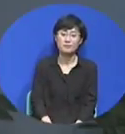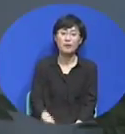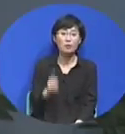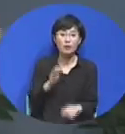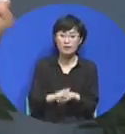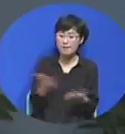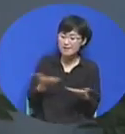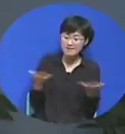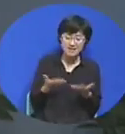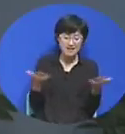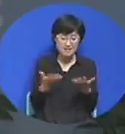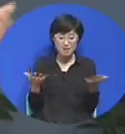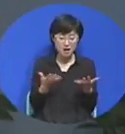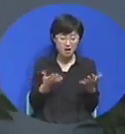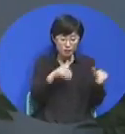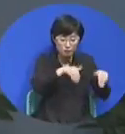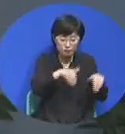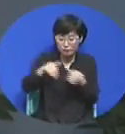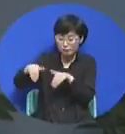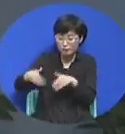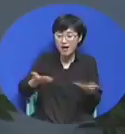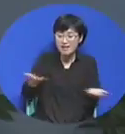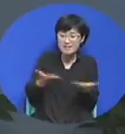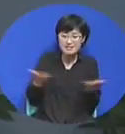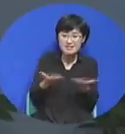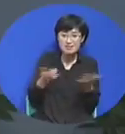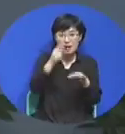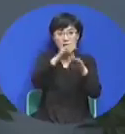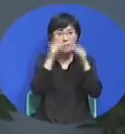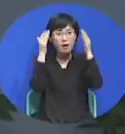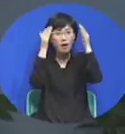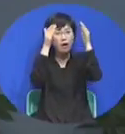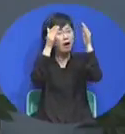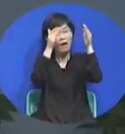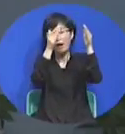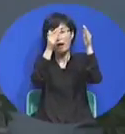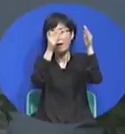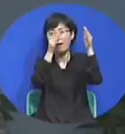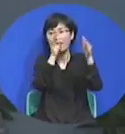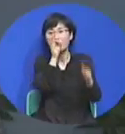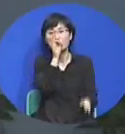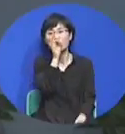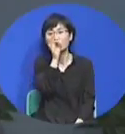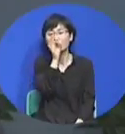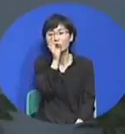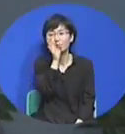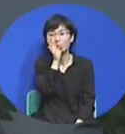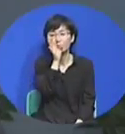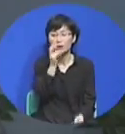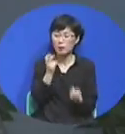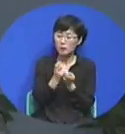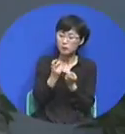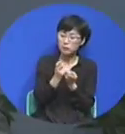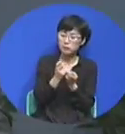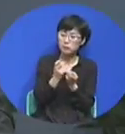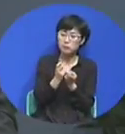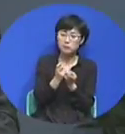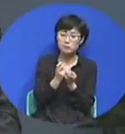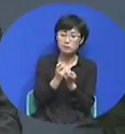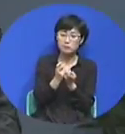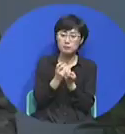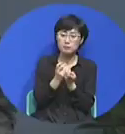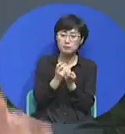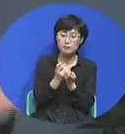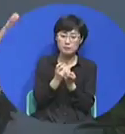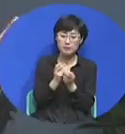왔다 갔다 하고 말해 막 이런 뭐 이게 심으로 이런 습관이 생겼다니까요. Because during the worship, I would constantly be running errands, going here and there. 아 그걸 보면 우리 교회